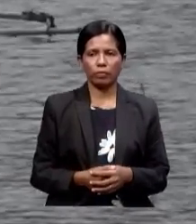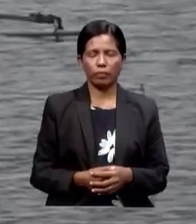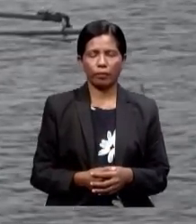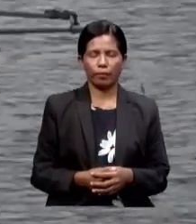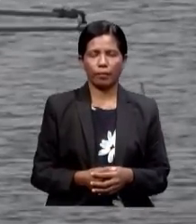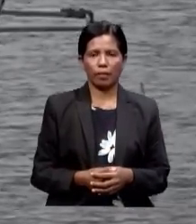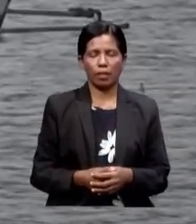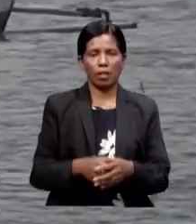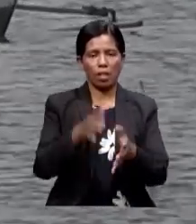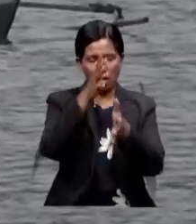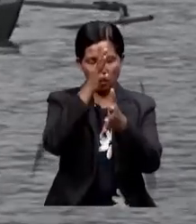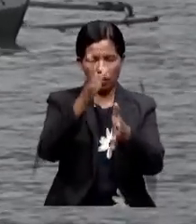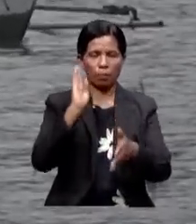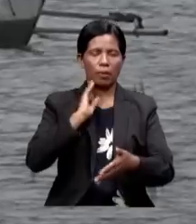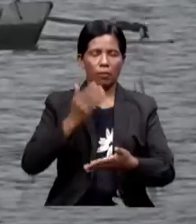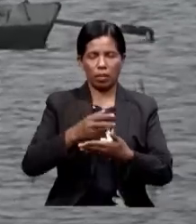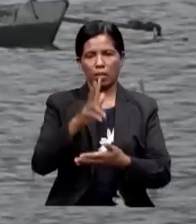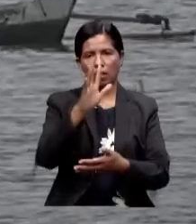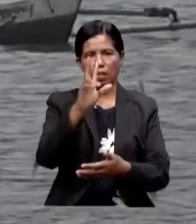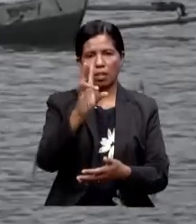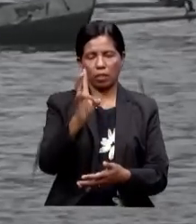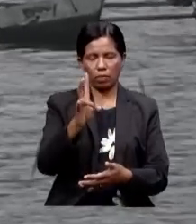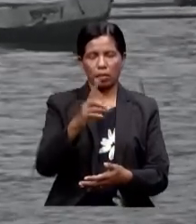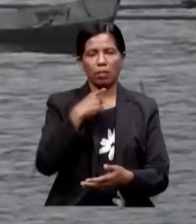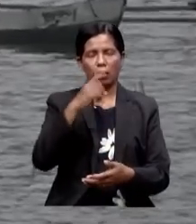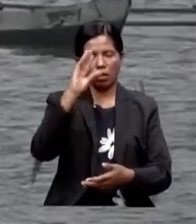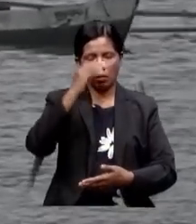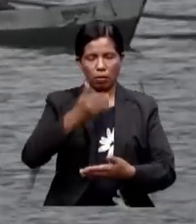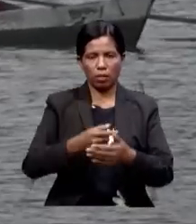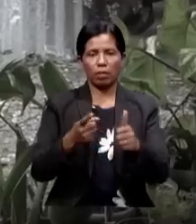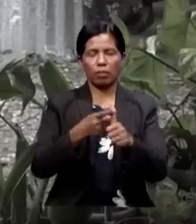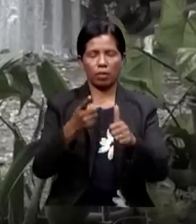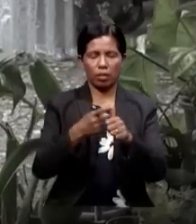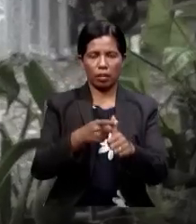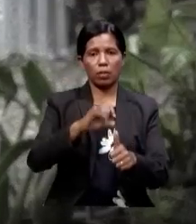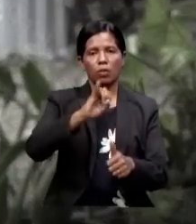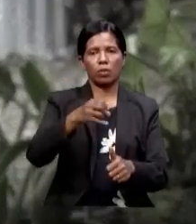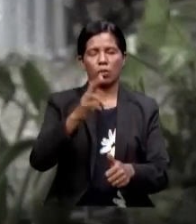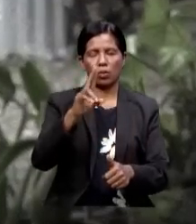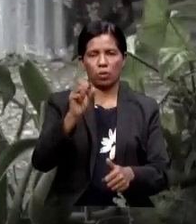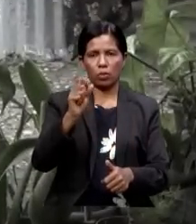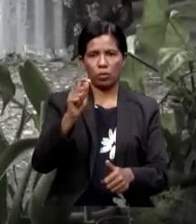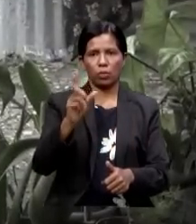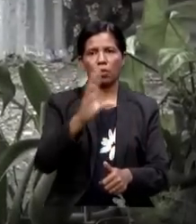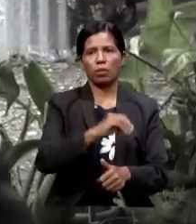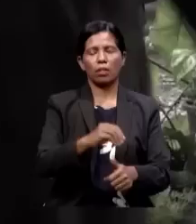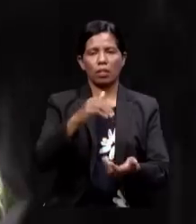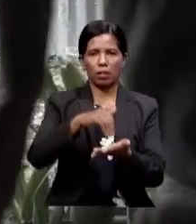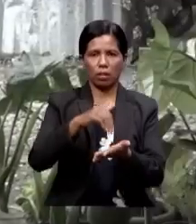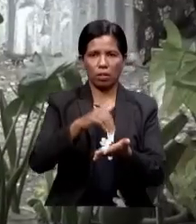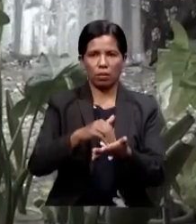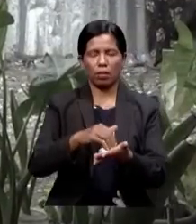Avo babe wana hitu ne explika wan bada huluk husi inan faluk justa remata ona ni studi iha